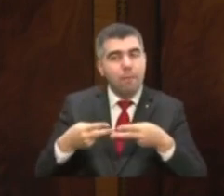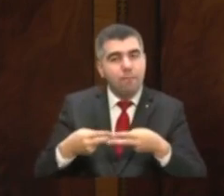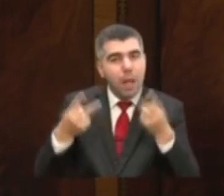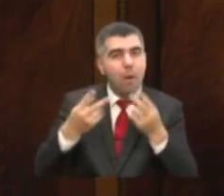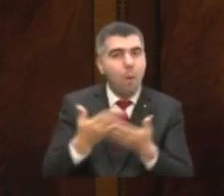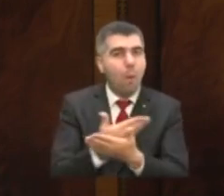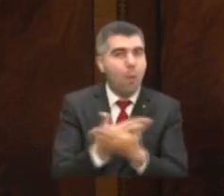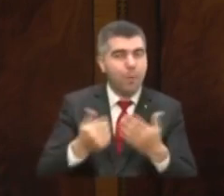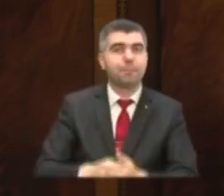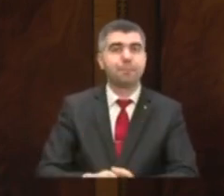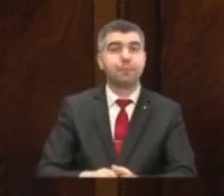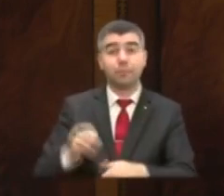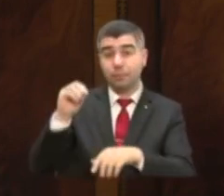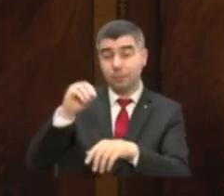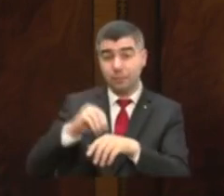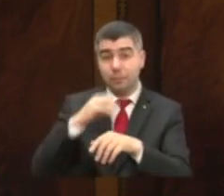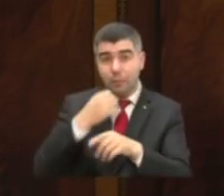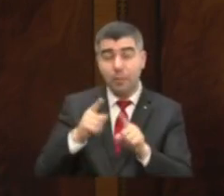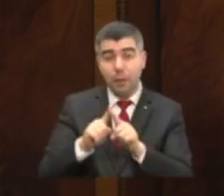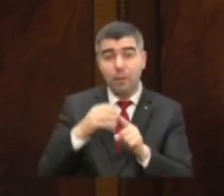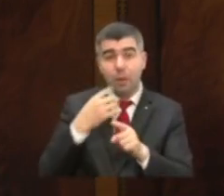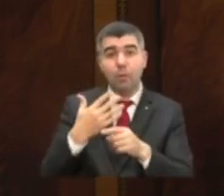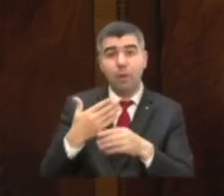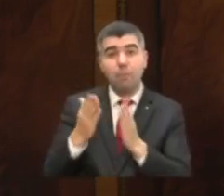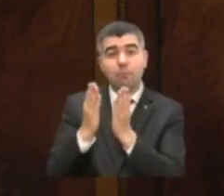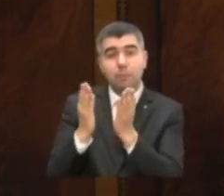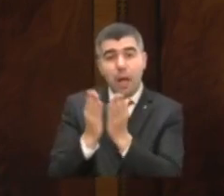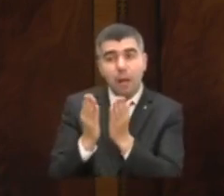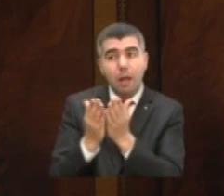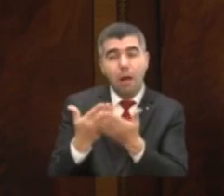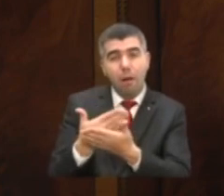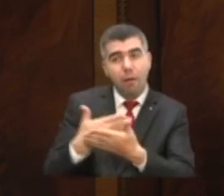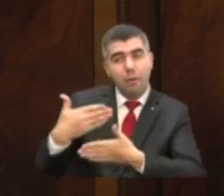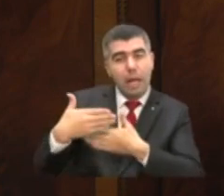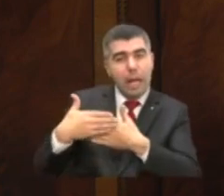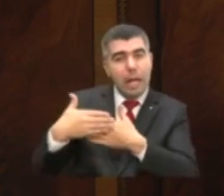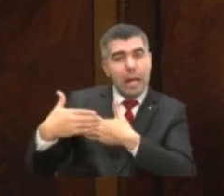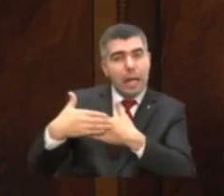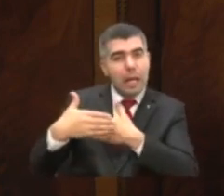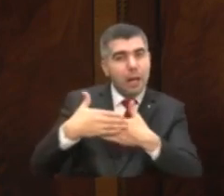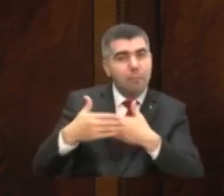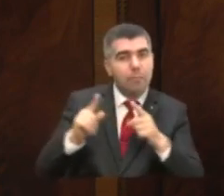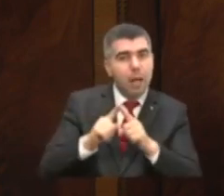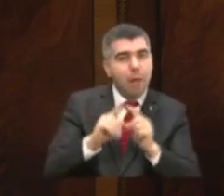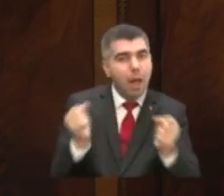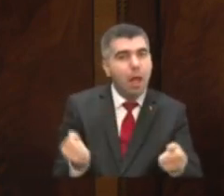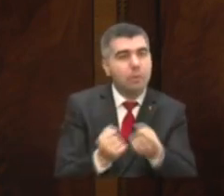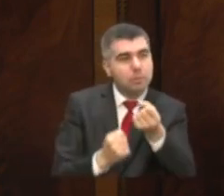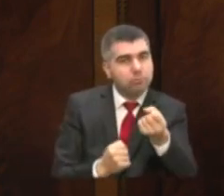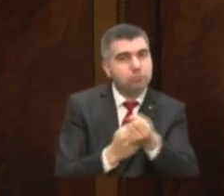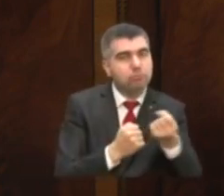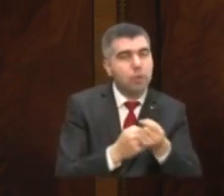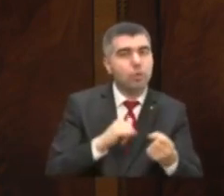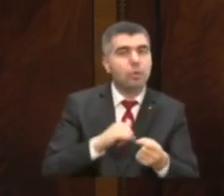للشباب، ضمان مؤسسات للقرب فعالة وقادرة على الاشتغال أفقيا على وظائف التنشئة الاجتماعية،